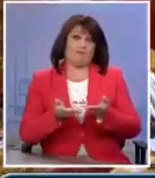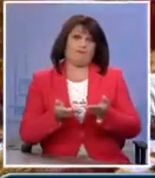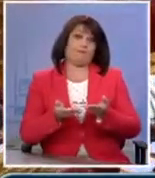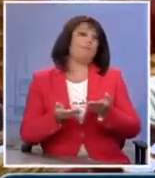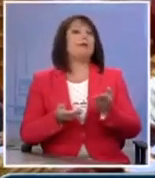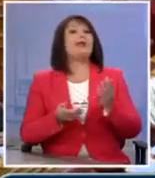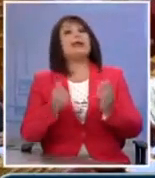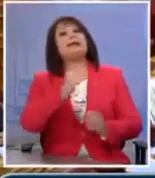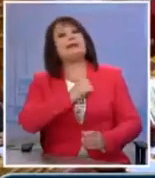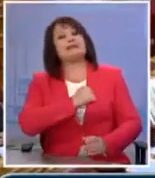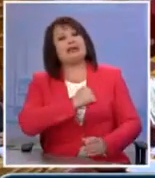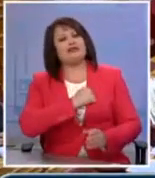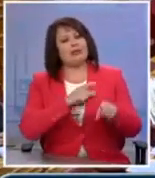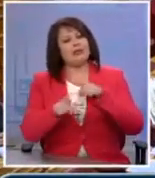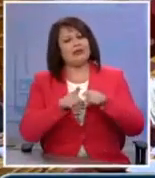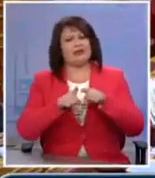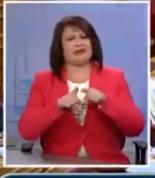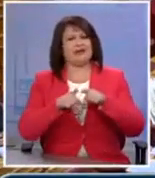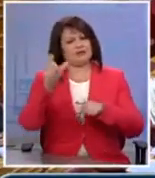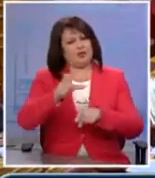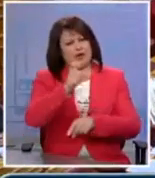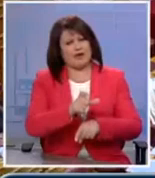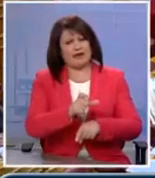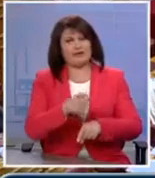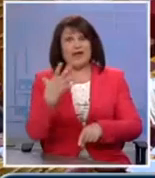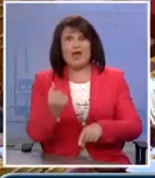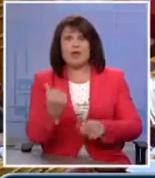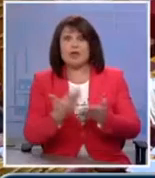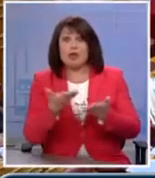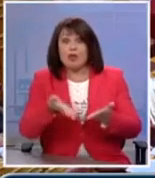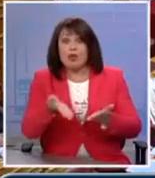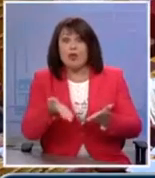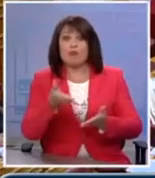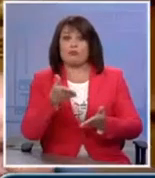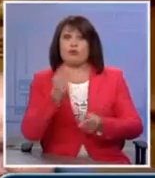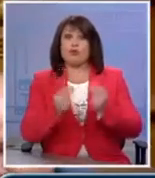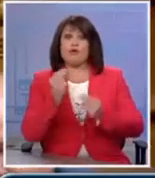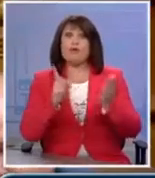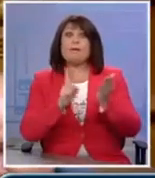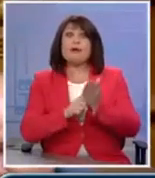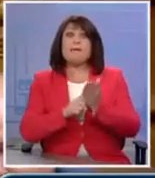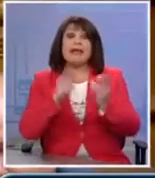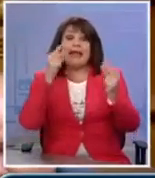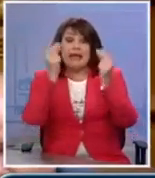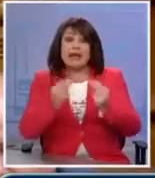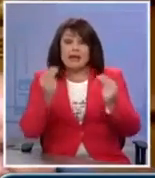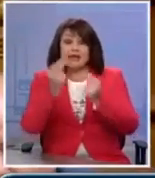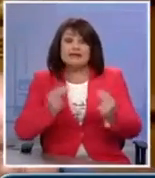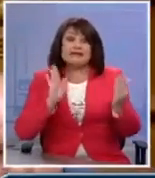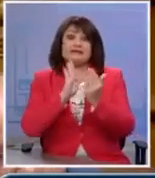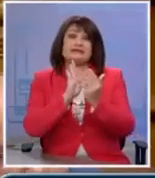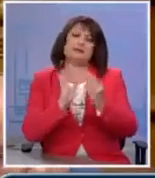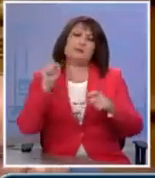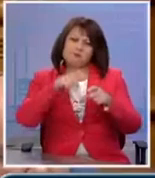είναι οι πεποιθήσεις μας, όταν έχουμε ένα πρόβλημα υπαρκτό, πρέπει να βρούμε λύσεις για να το αντιμετωπίσουμε. Μέσα στο